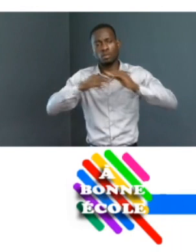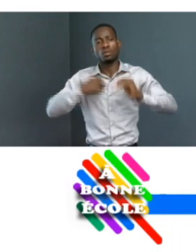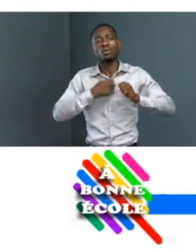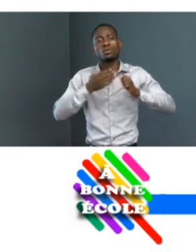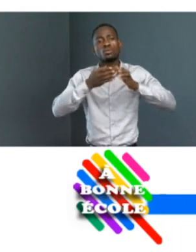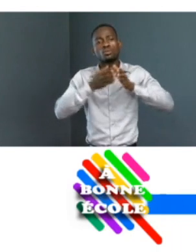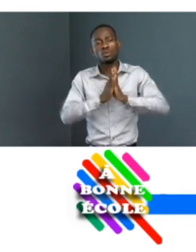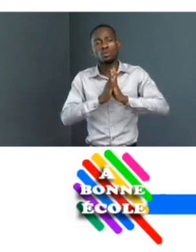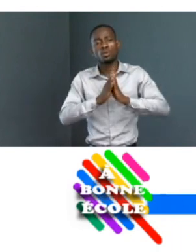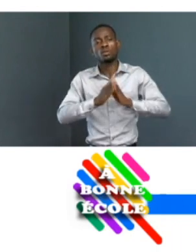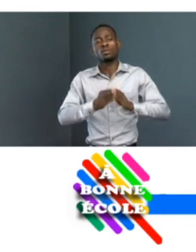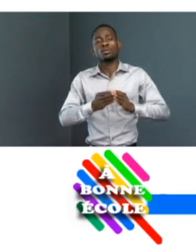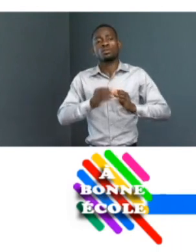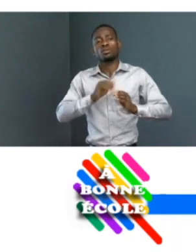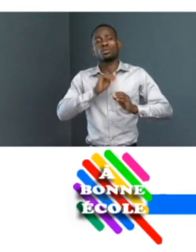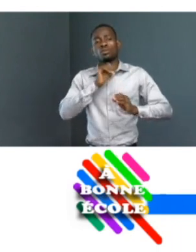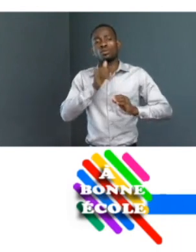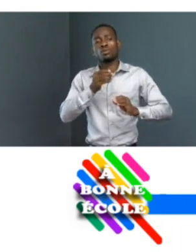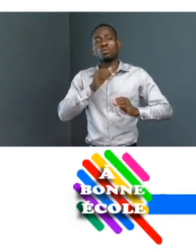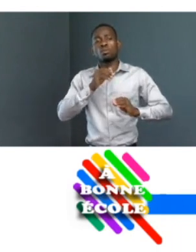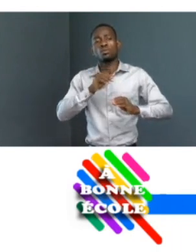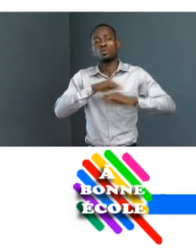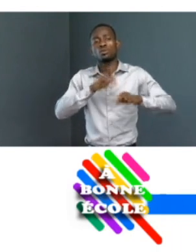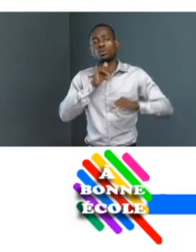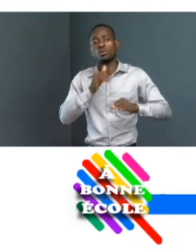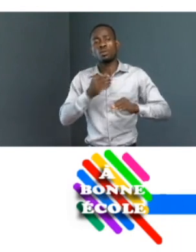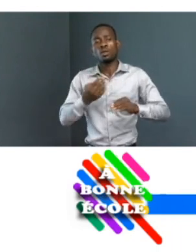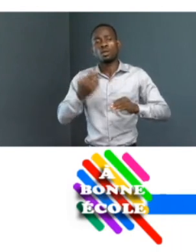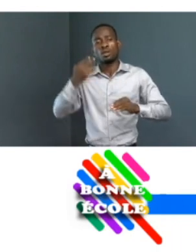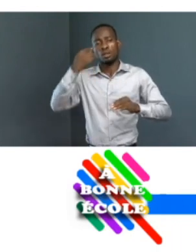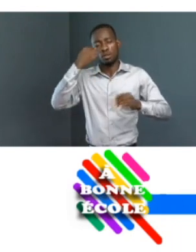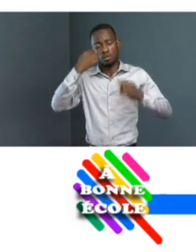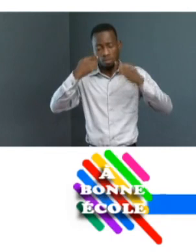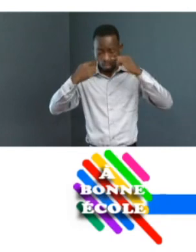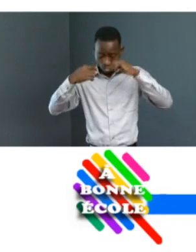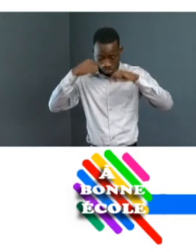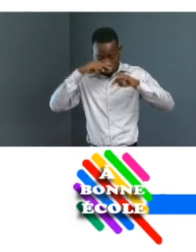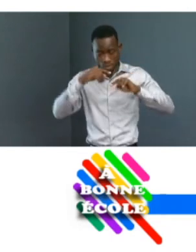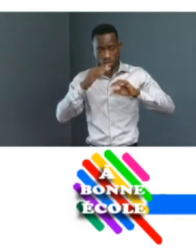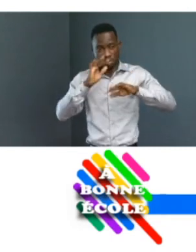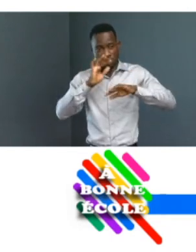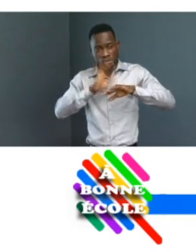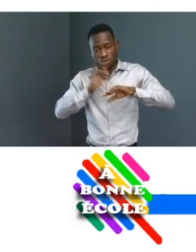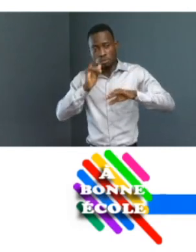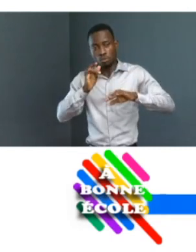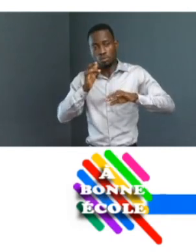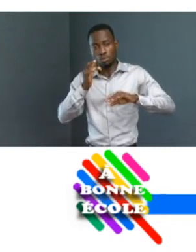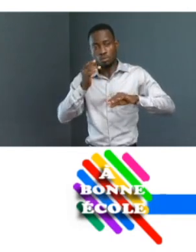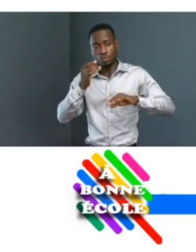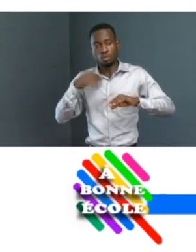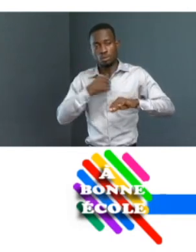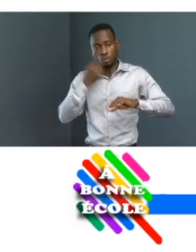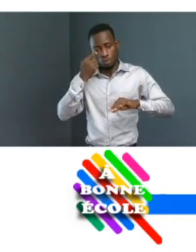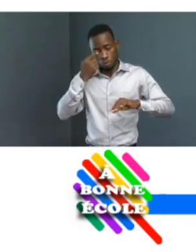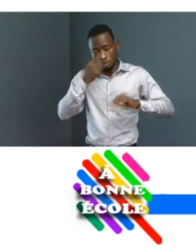demande de ne pas envoyer les doigts au niveau de notre visage et surtout de toucher nos yeux